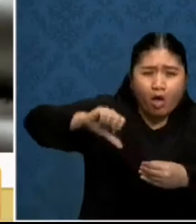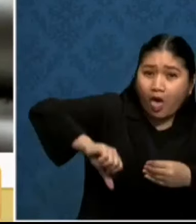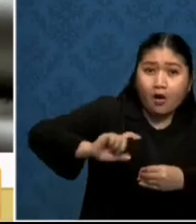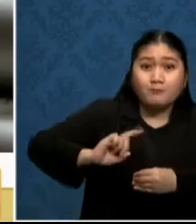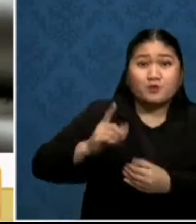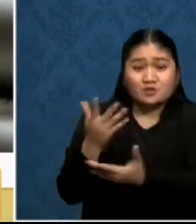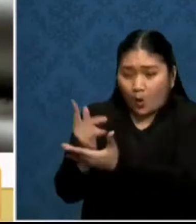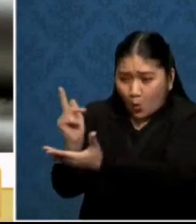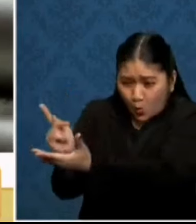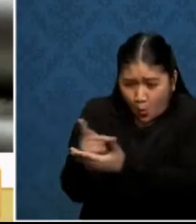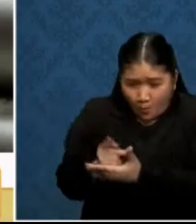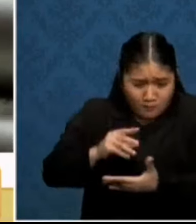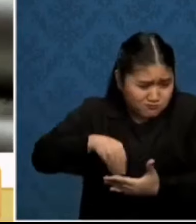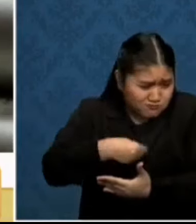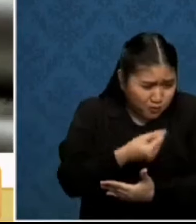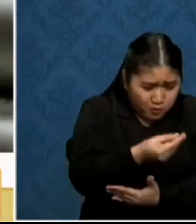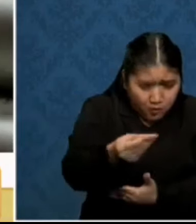มา